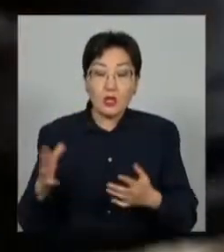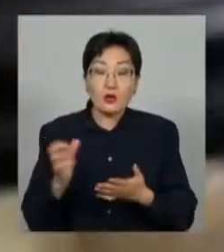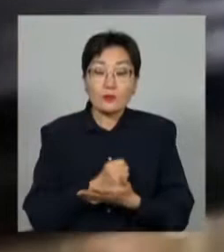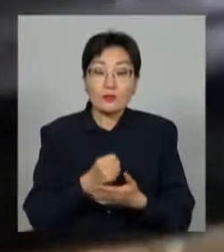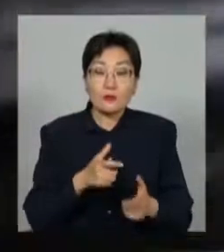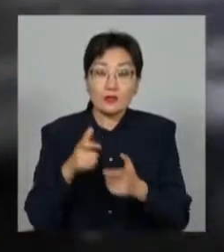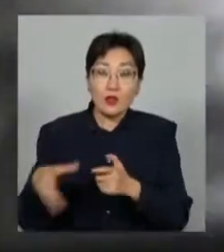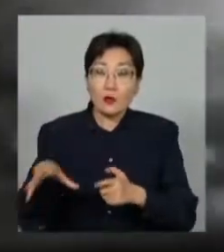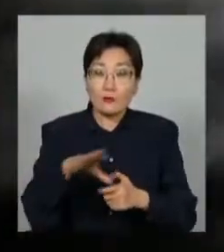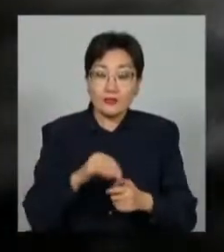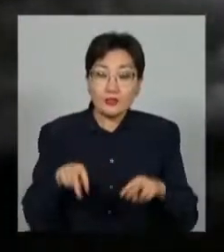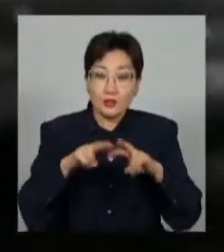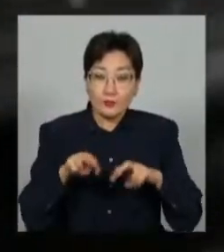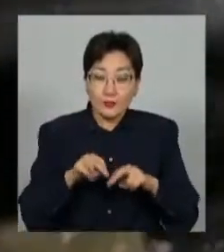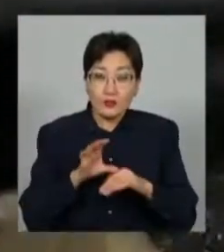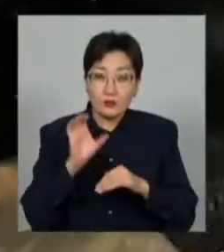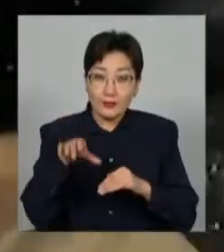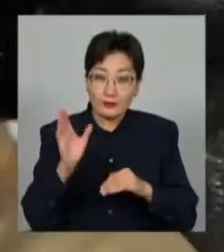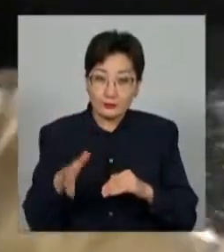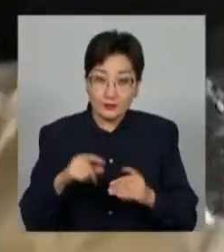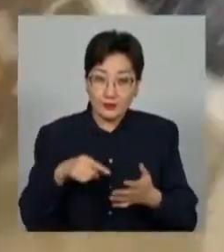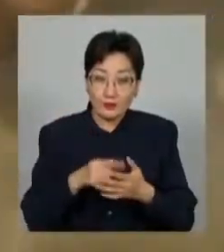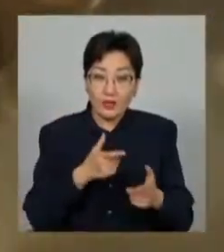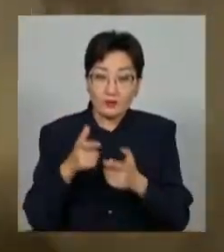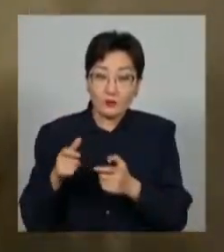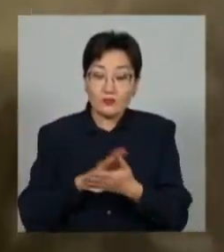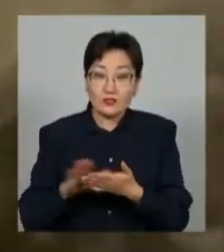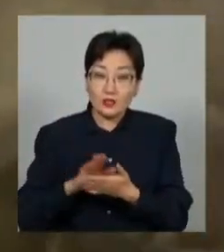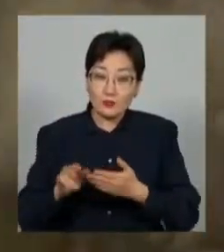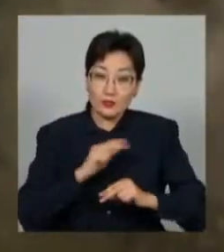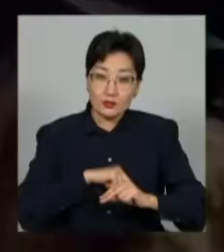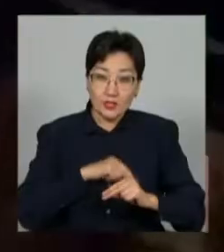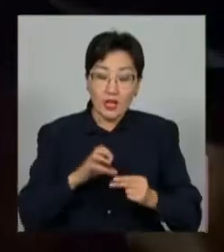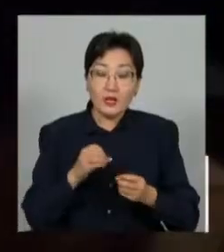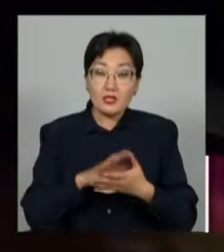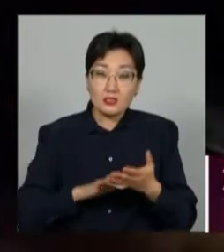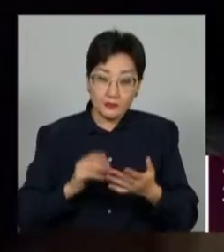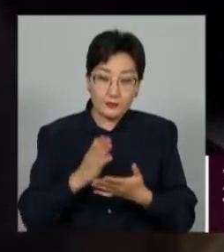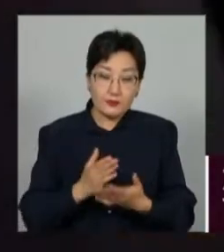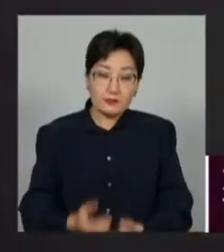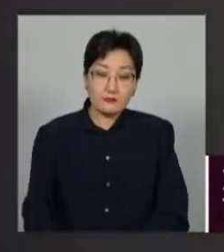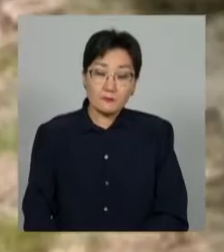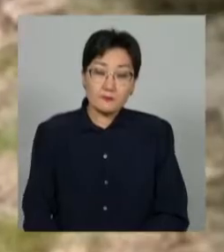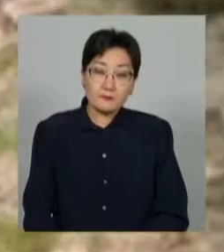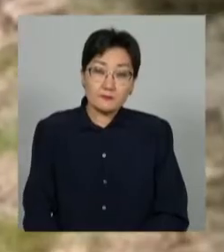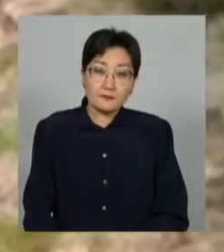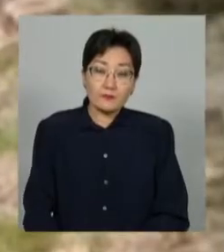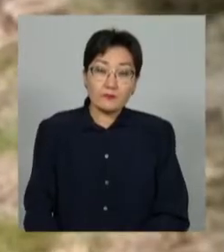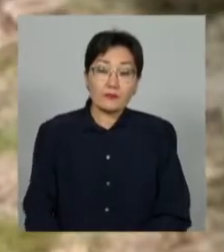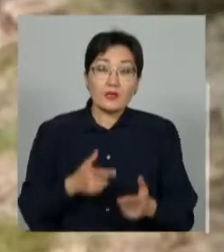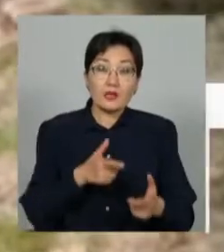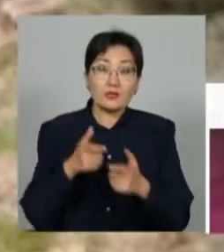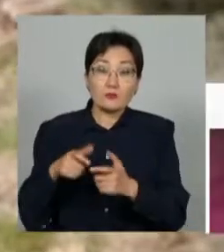су қарудың бәрі де сараптамаға жіберіледі. Қаланы қару-жарақтан тазарту жұмыстары әлі жалғасып жатыр.